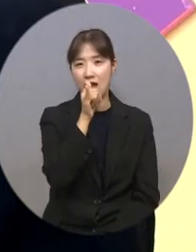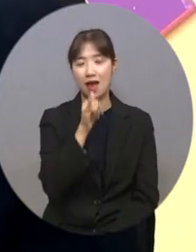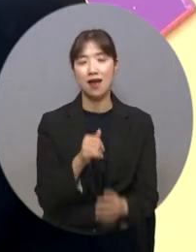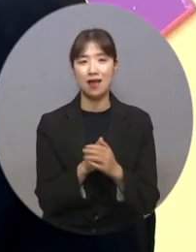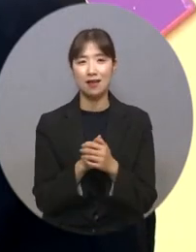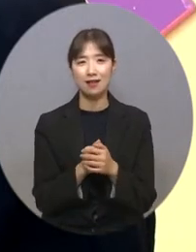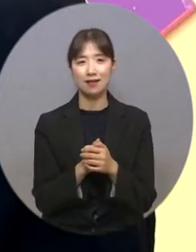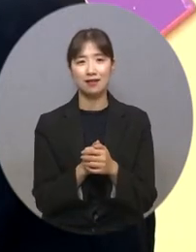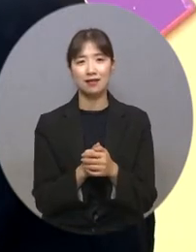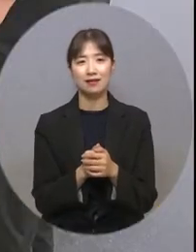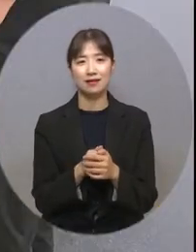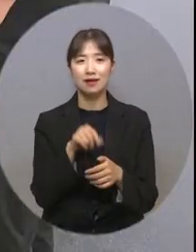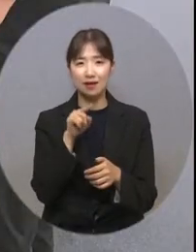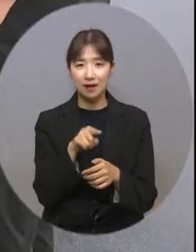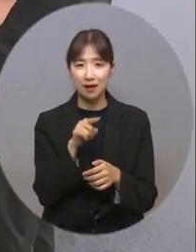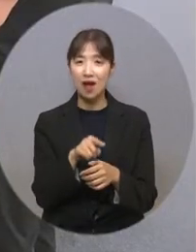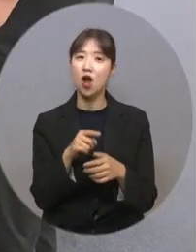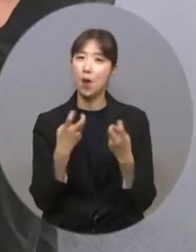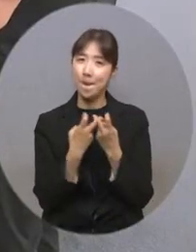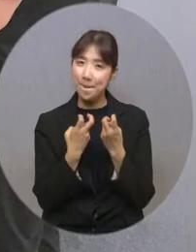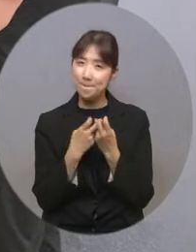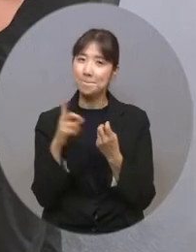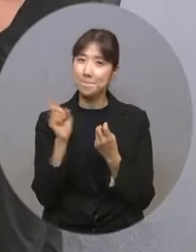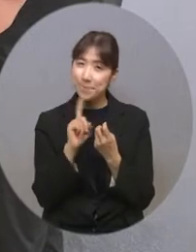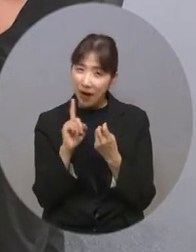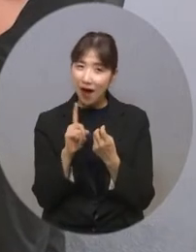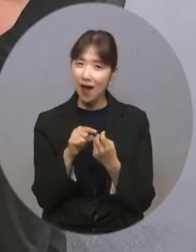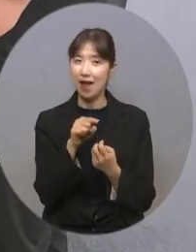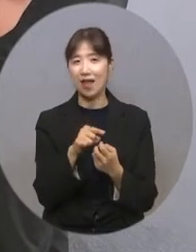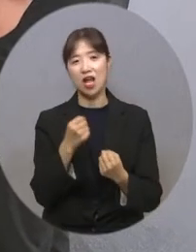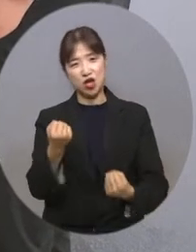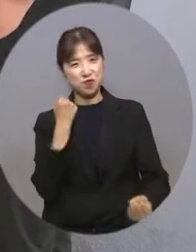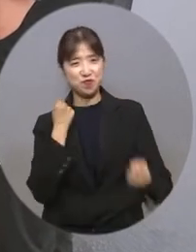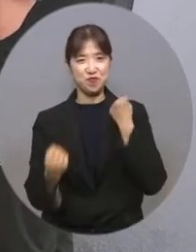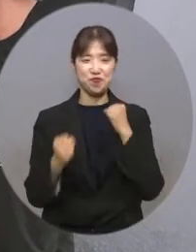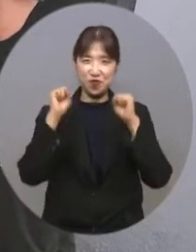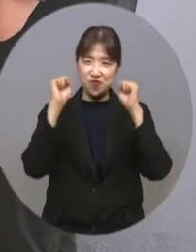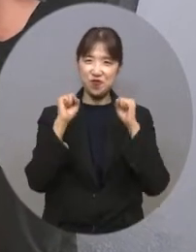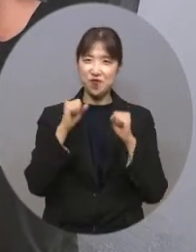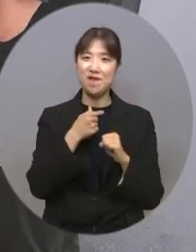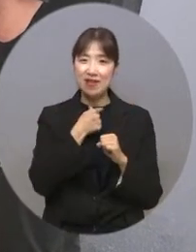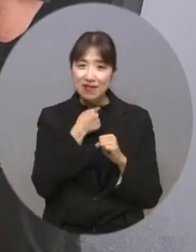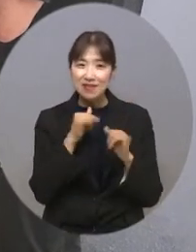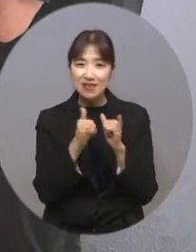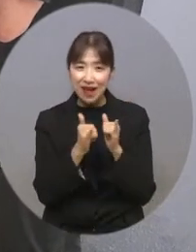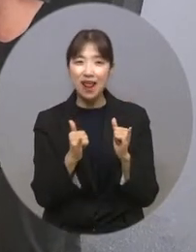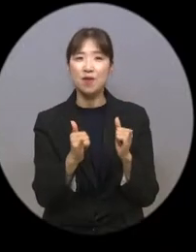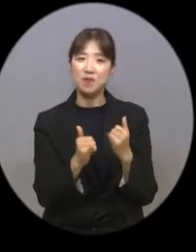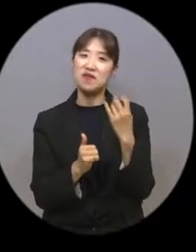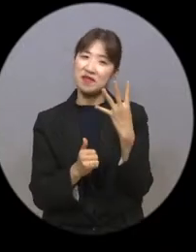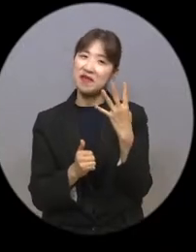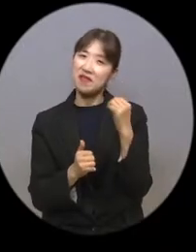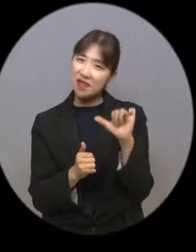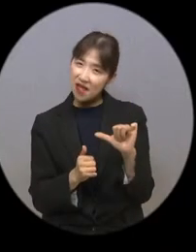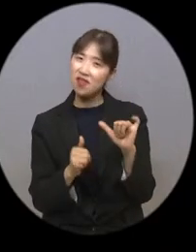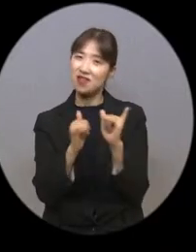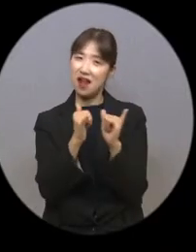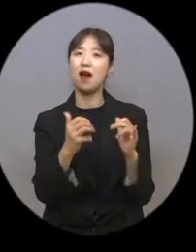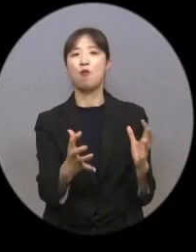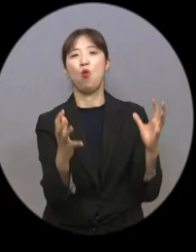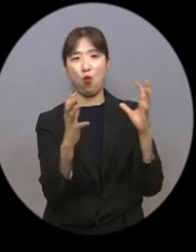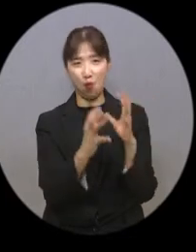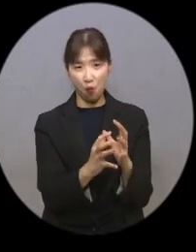있고요. 그래서 그런 어떤 부분들을 그런 욕구가 강한 사람들끼리 이제 네 명, 다섯 명. 동아리를 만들어서. 예,